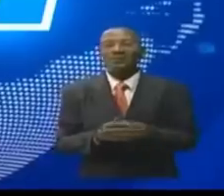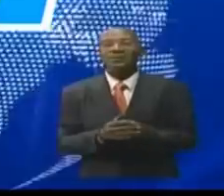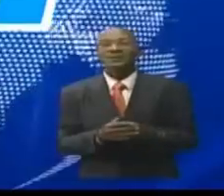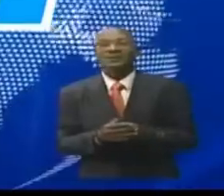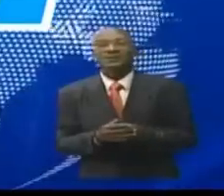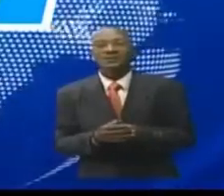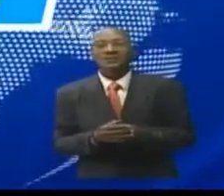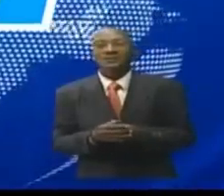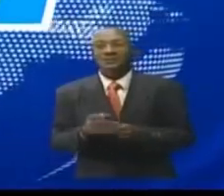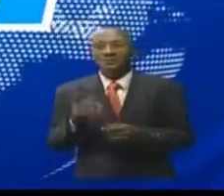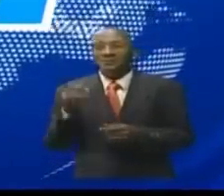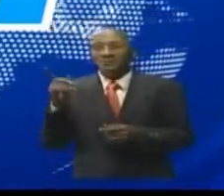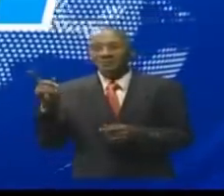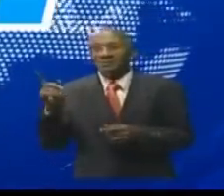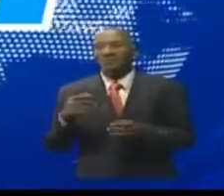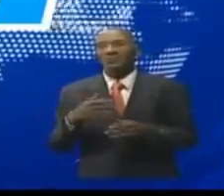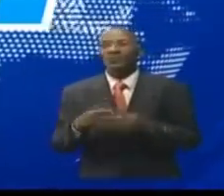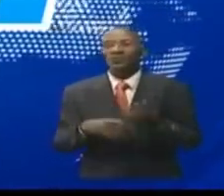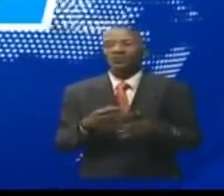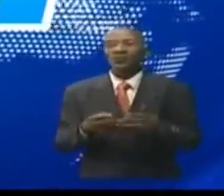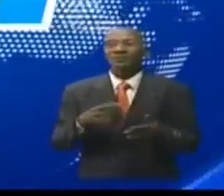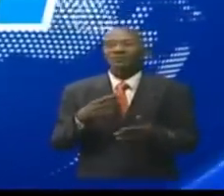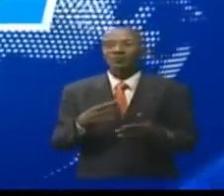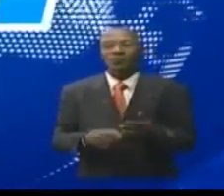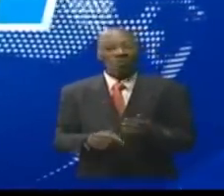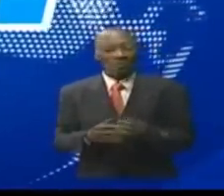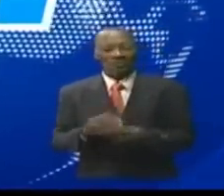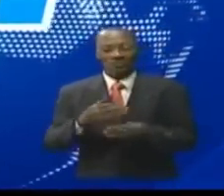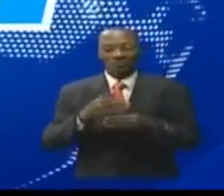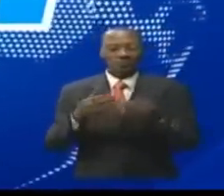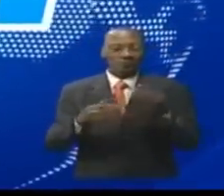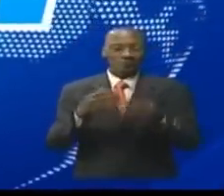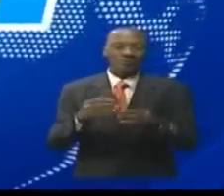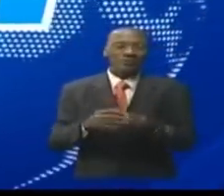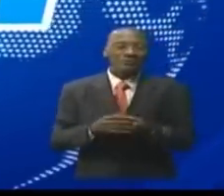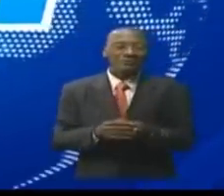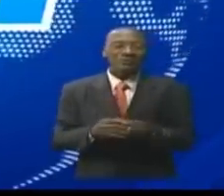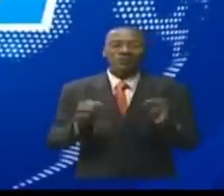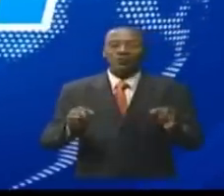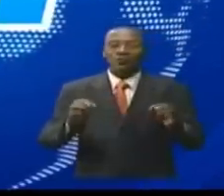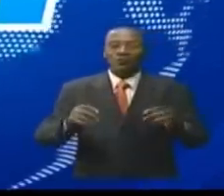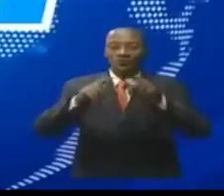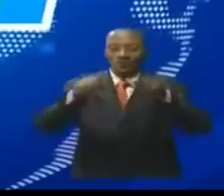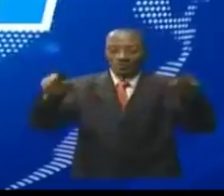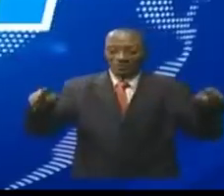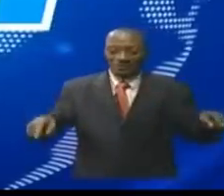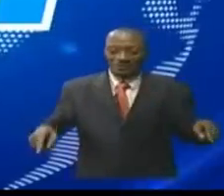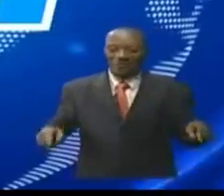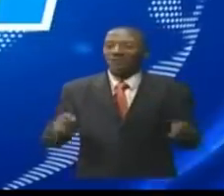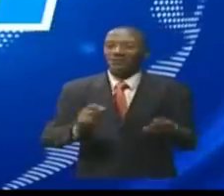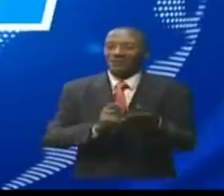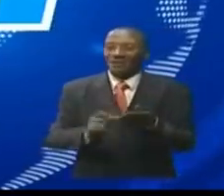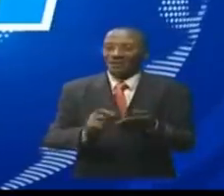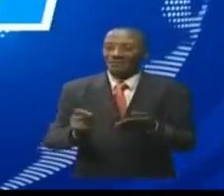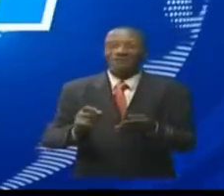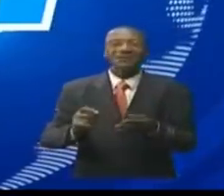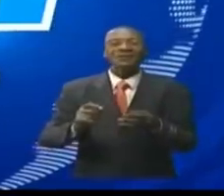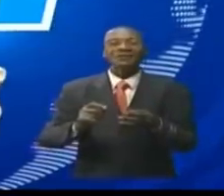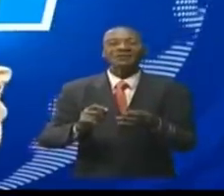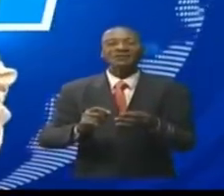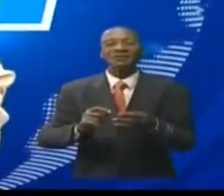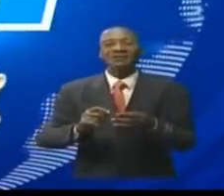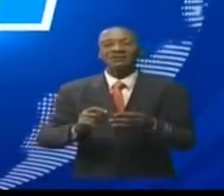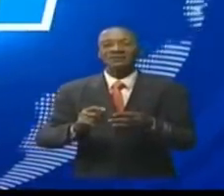écoles primaires composées de 6 salles de classe sont en cours d'exécution grâce à la redevance minière. Le chef de secteur de